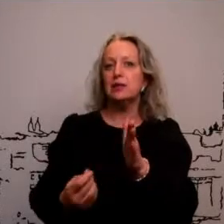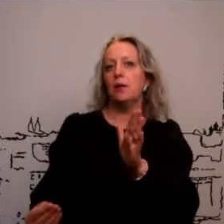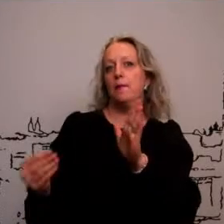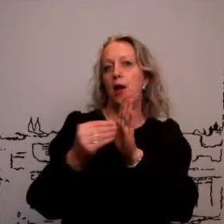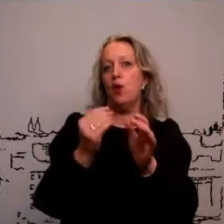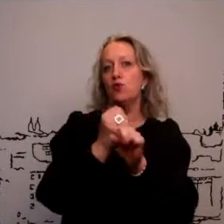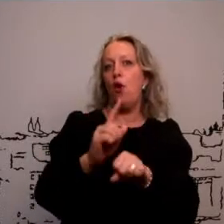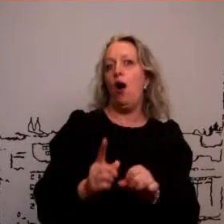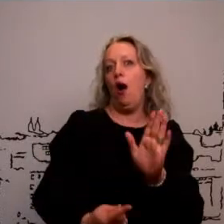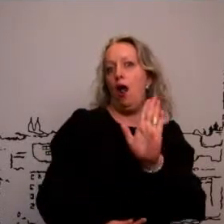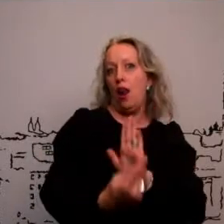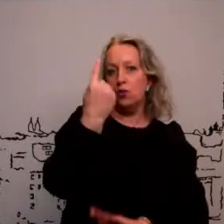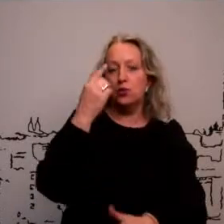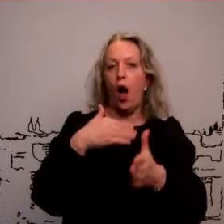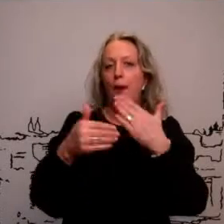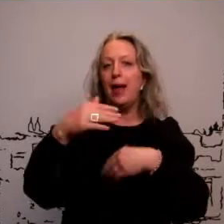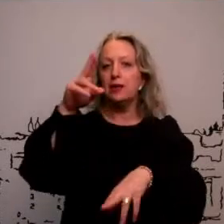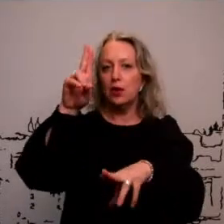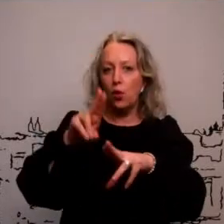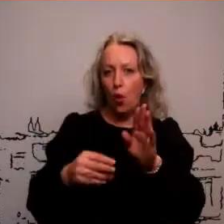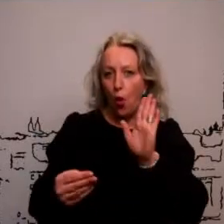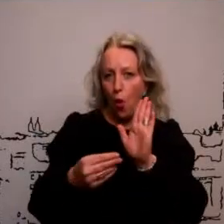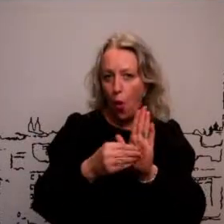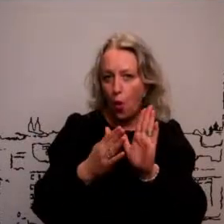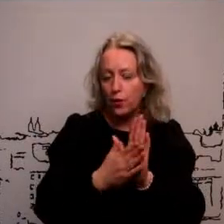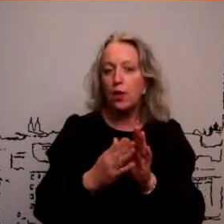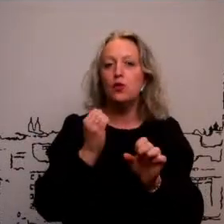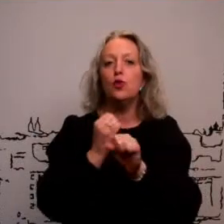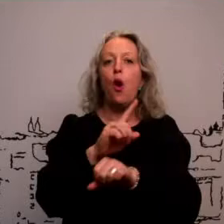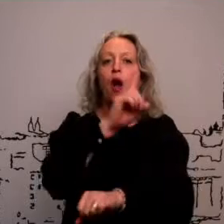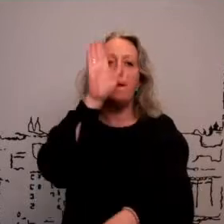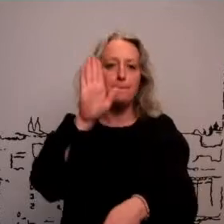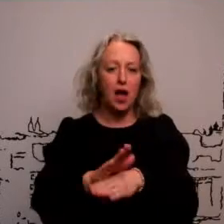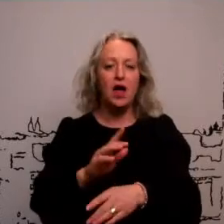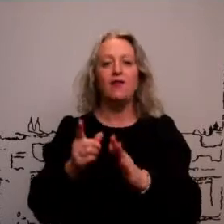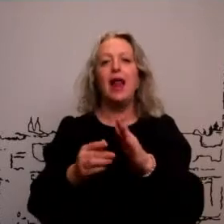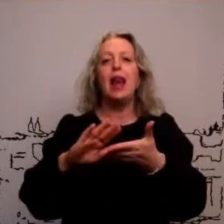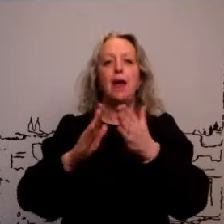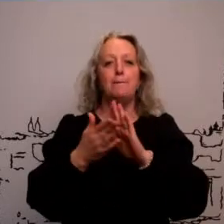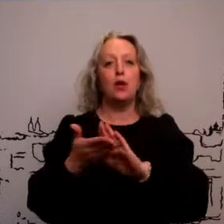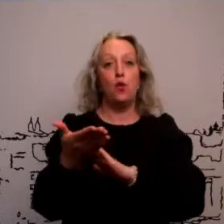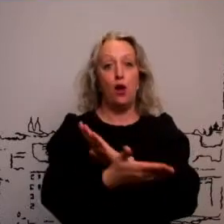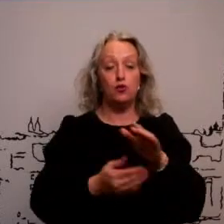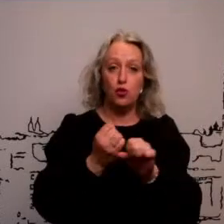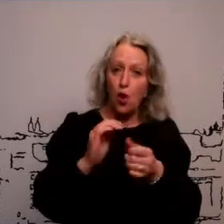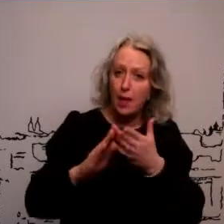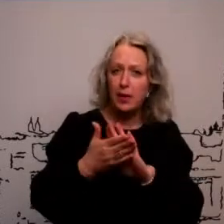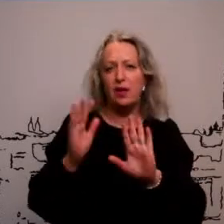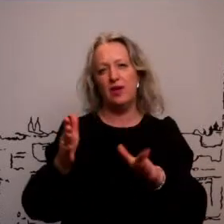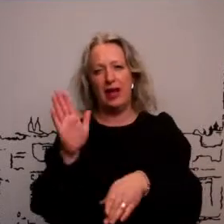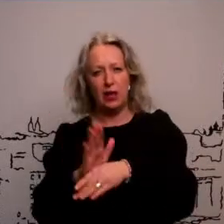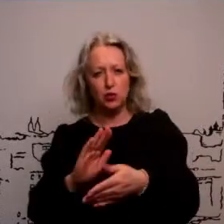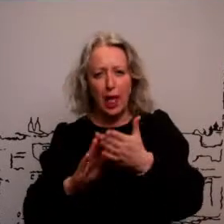algus, ametikoht, siis tööaja määr ja lepingu alus siis, ehk siis kas tööleping või mingi muu